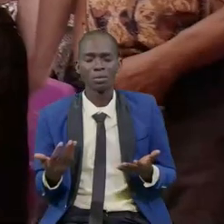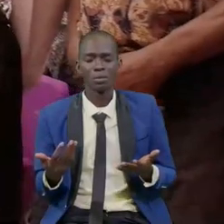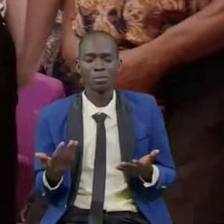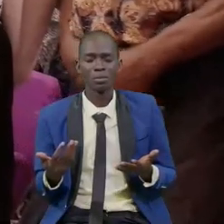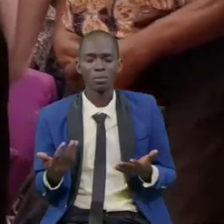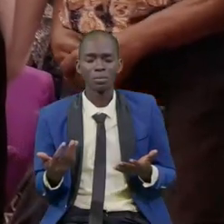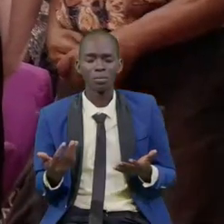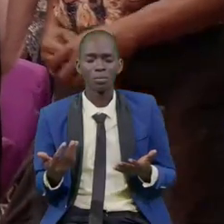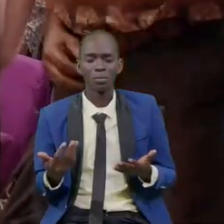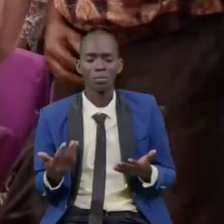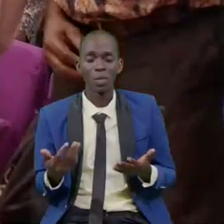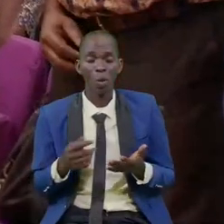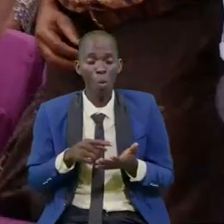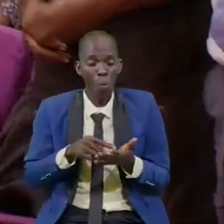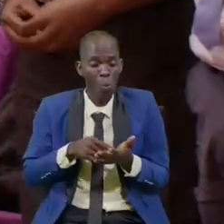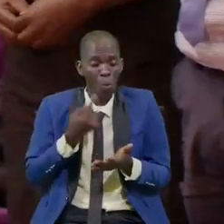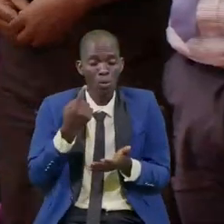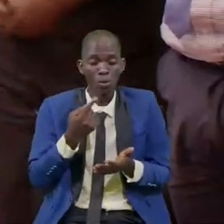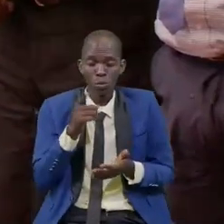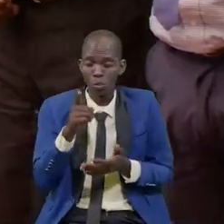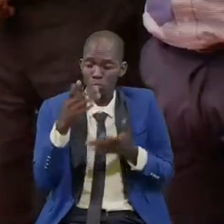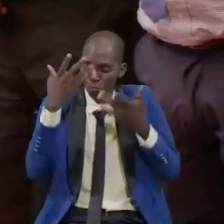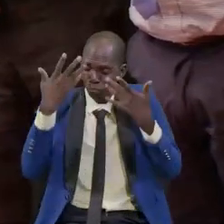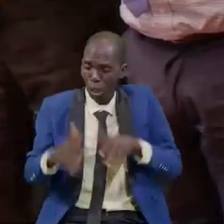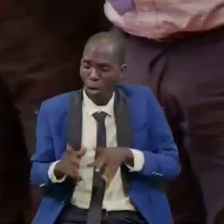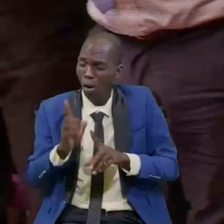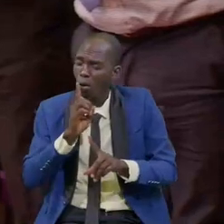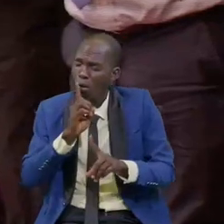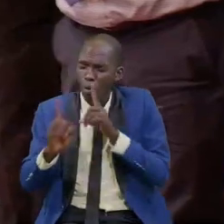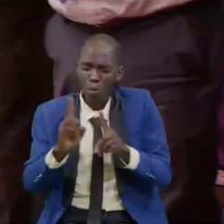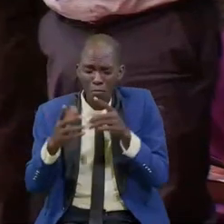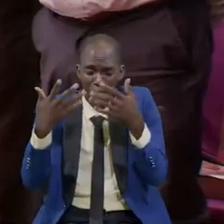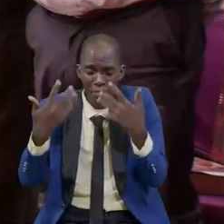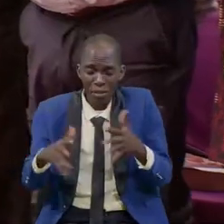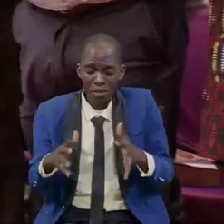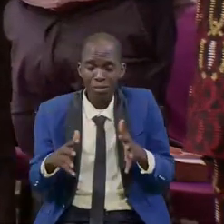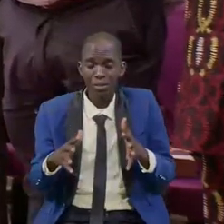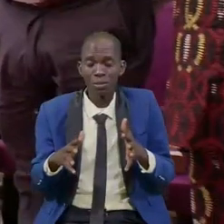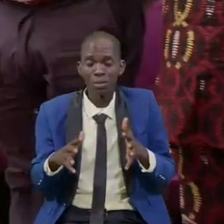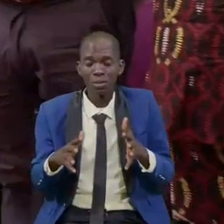et en faire usage. Dès que ce que vous dites,